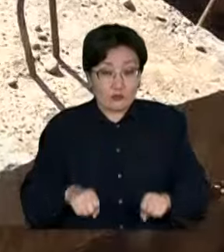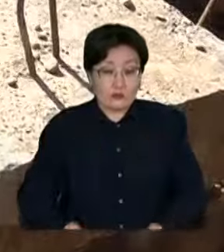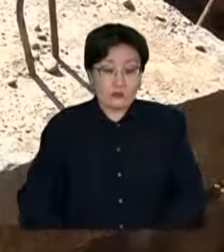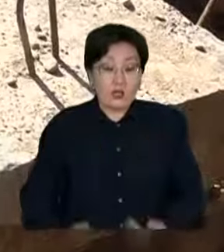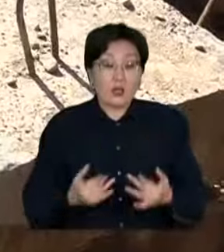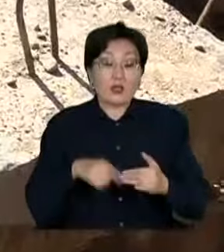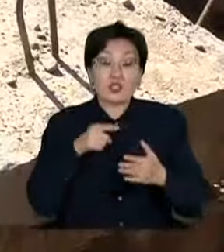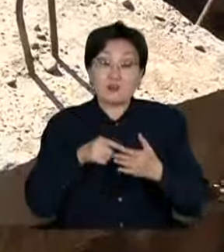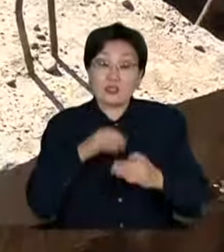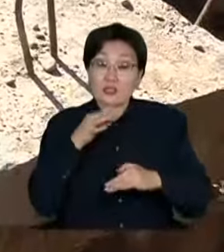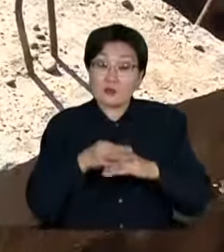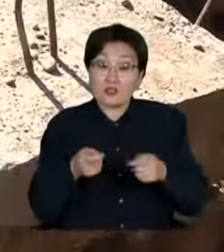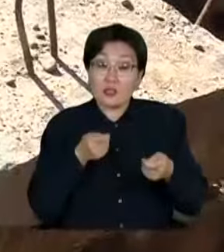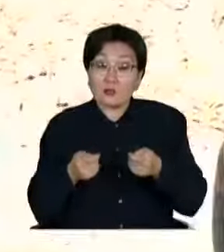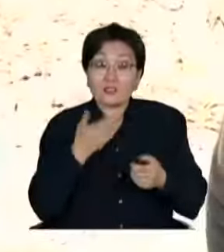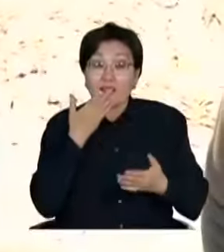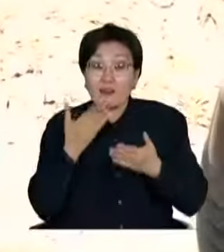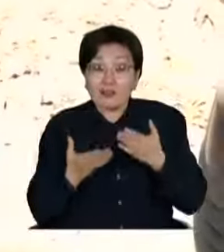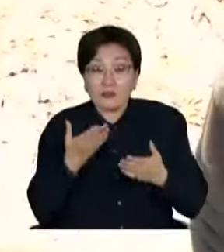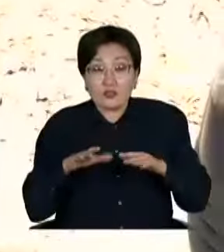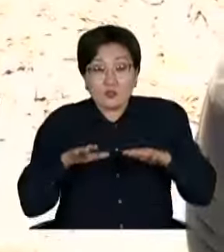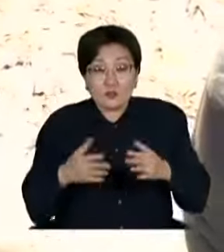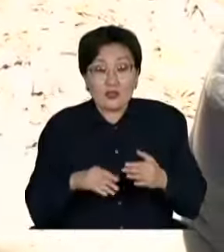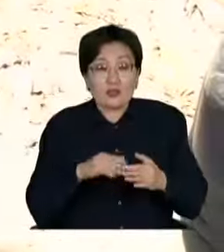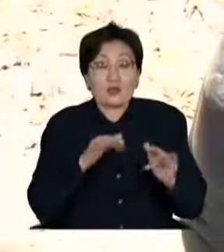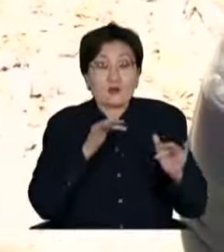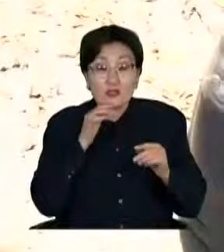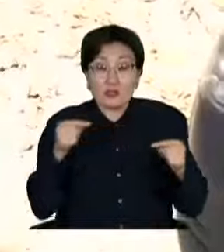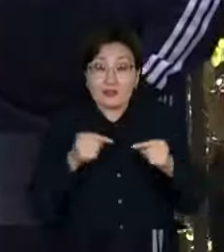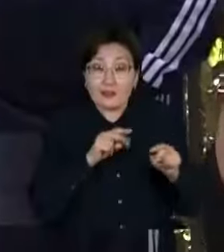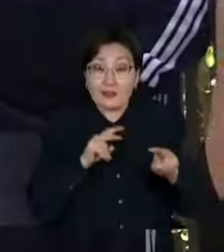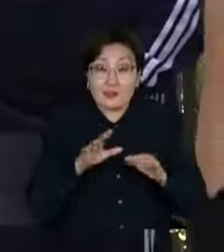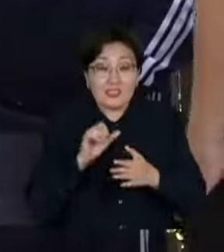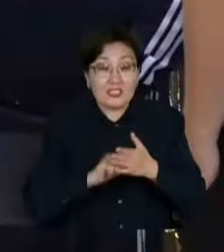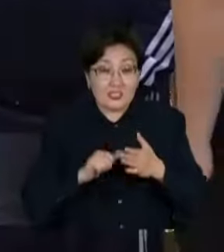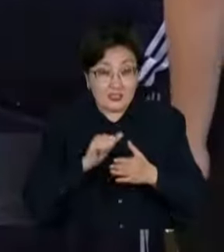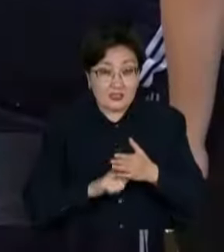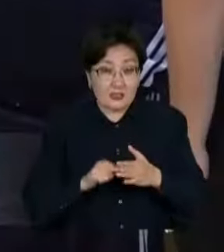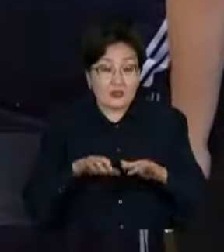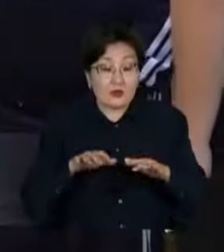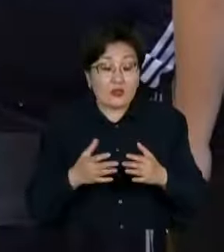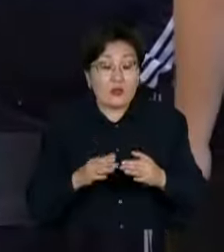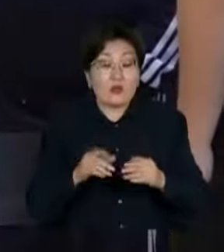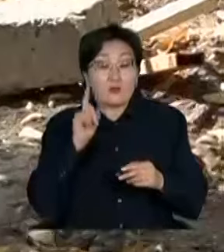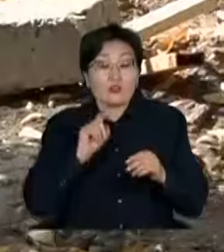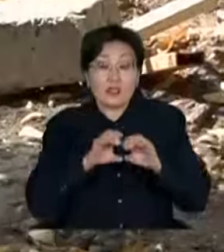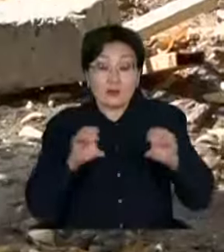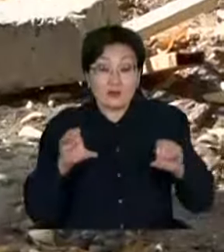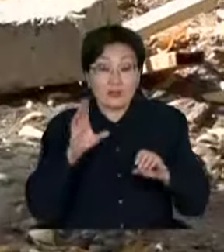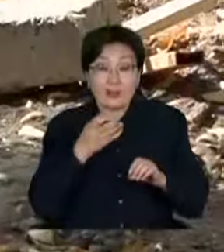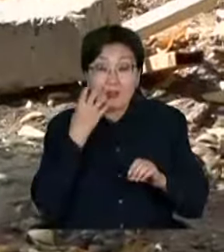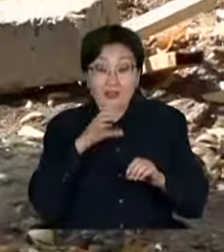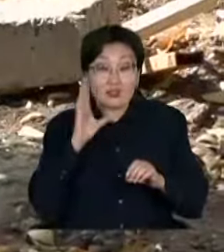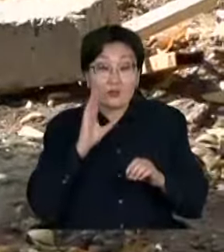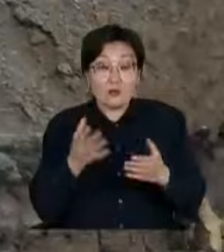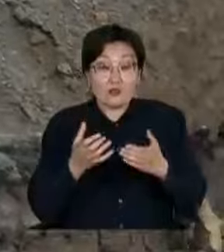Ал мәселені жауаптыларға айтудан жалықтық деген олар істің уақытылы қадағаланбағанына наразы. Уақытша құбыр арқылы ыстық су алып отырған тұрғындар